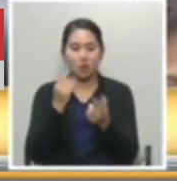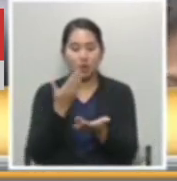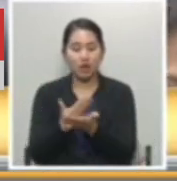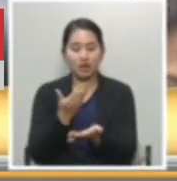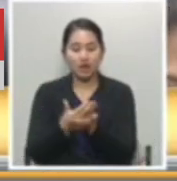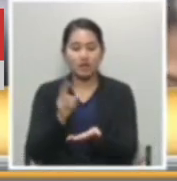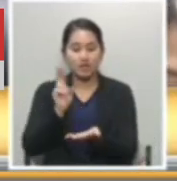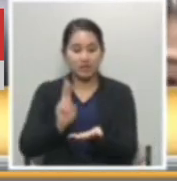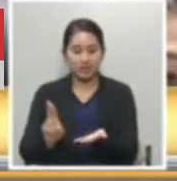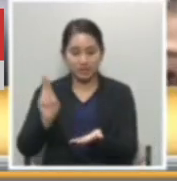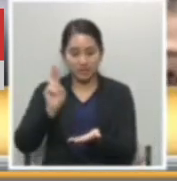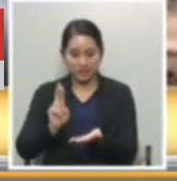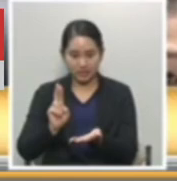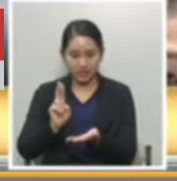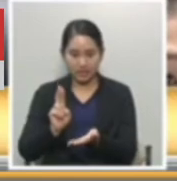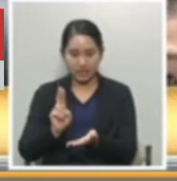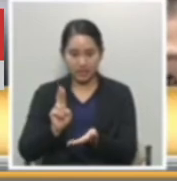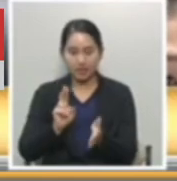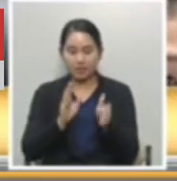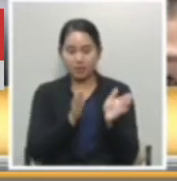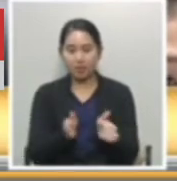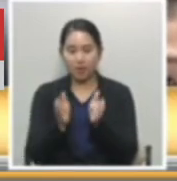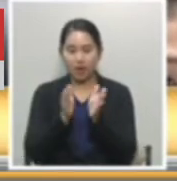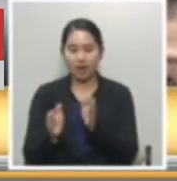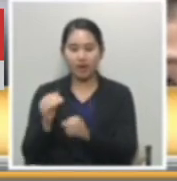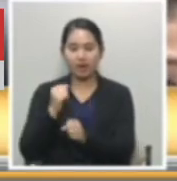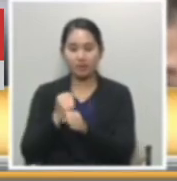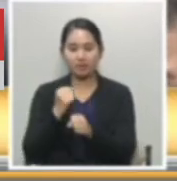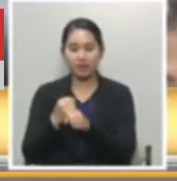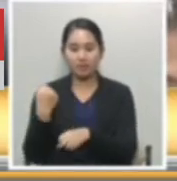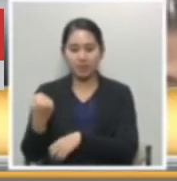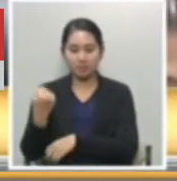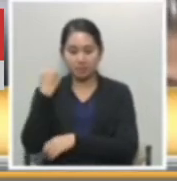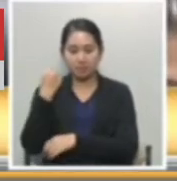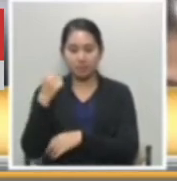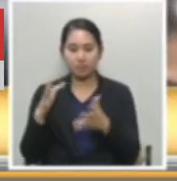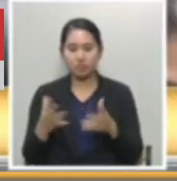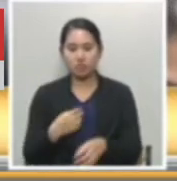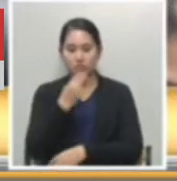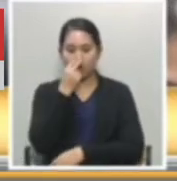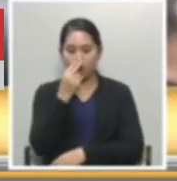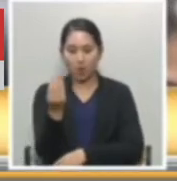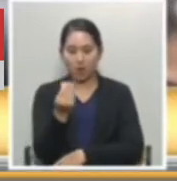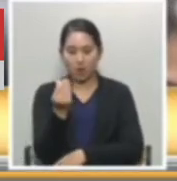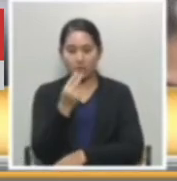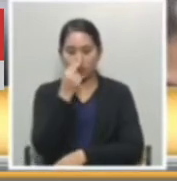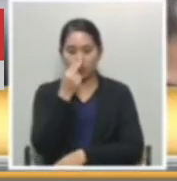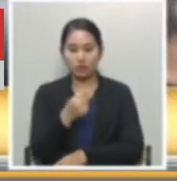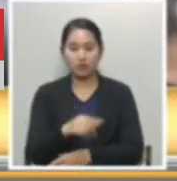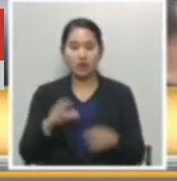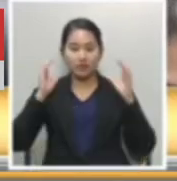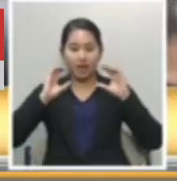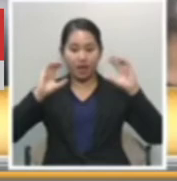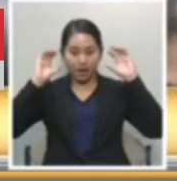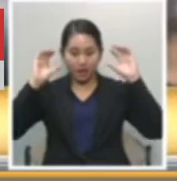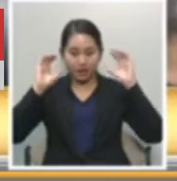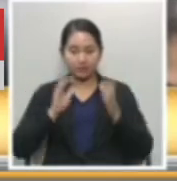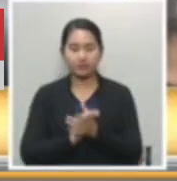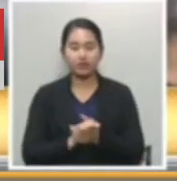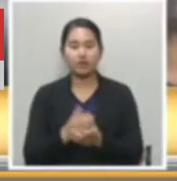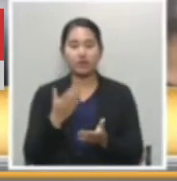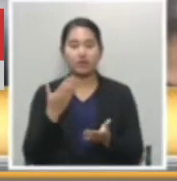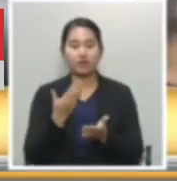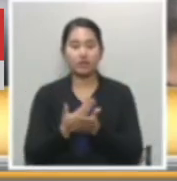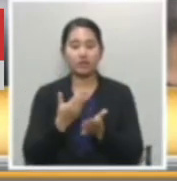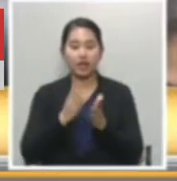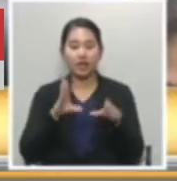เพื่อให้เกิดการผลิตอย่างต่อเนื่องและยั่งยืนครับทำไมผมต้องบอกแบบนั้นมาดูเร็วๆครับส่วนราชการนะครับที่ได้รับการอนุมัติจัดสร